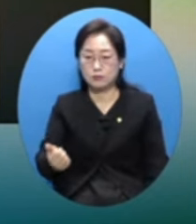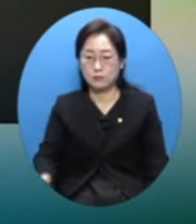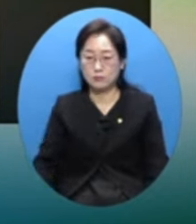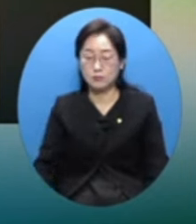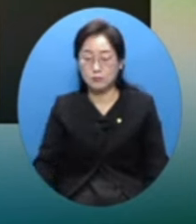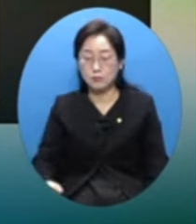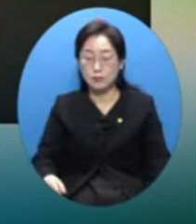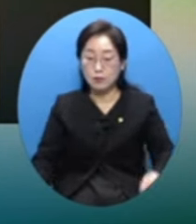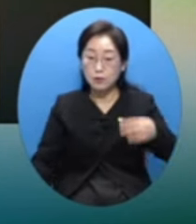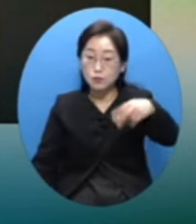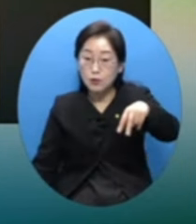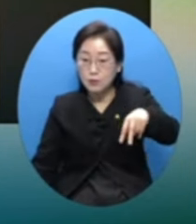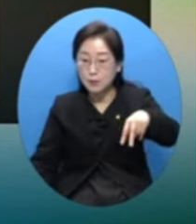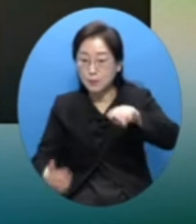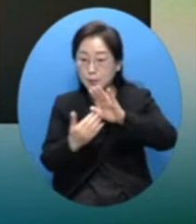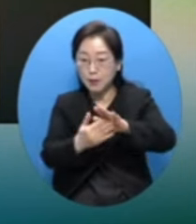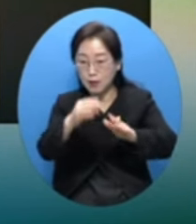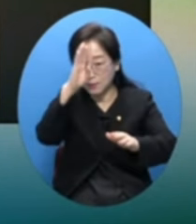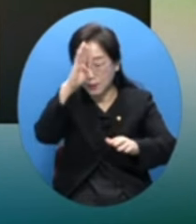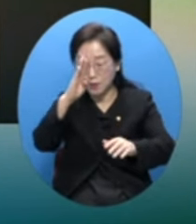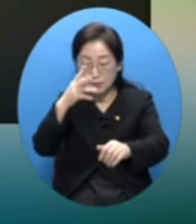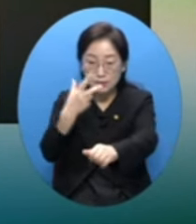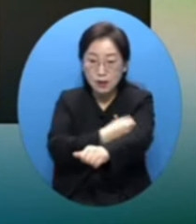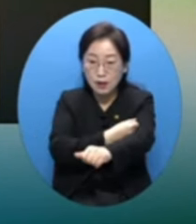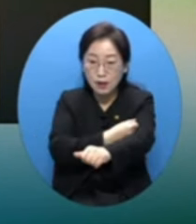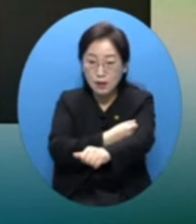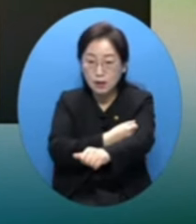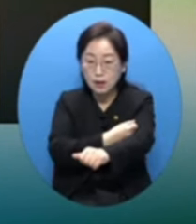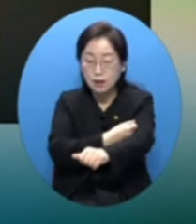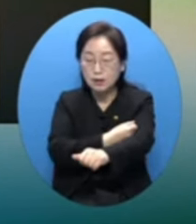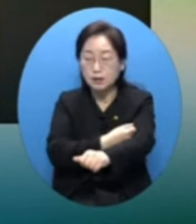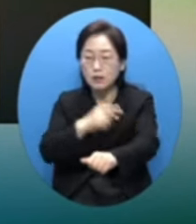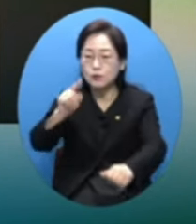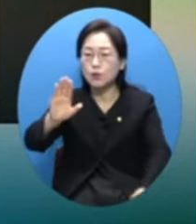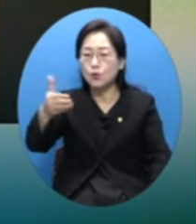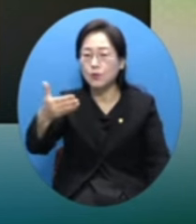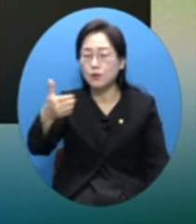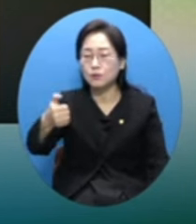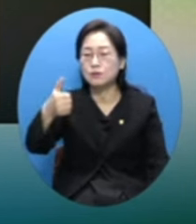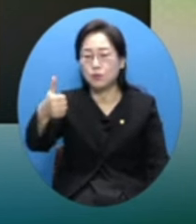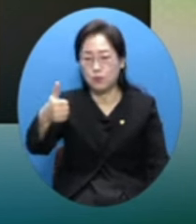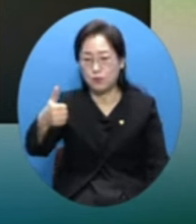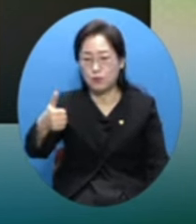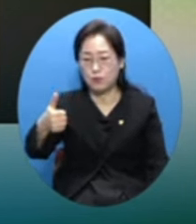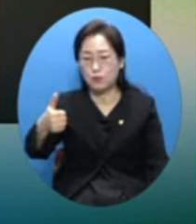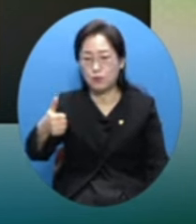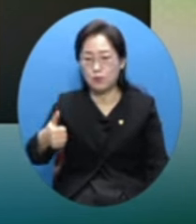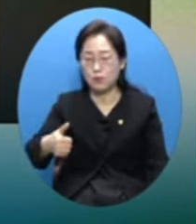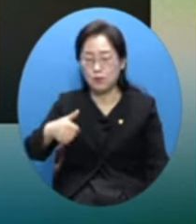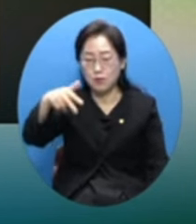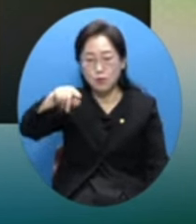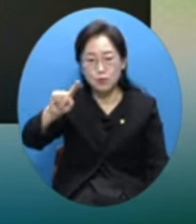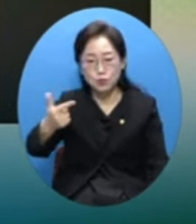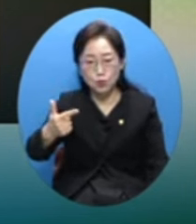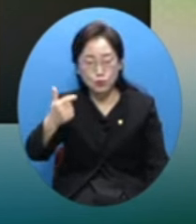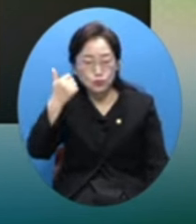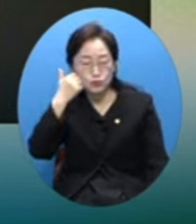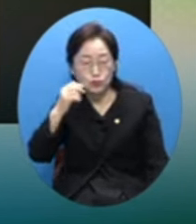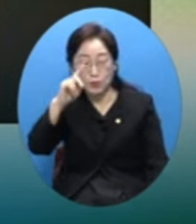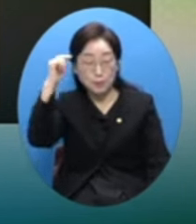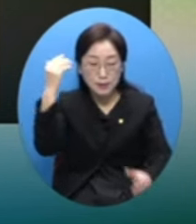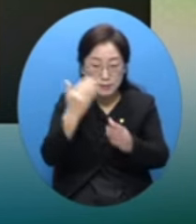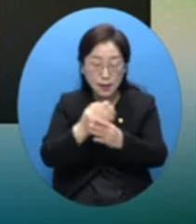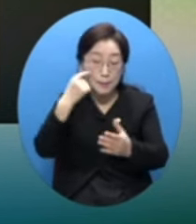수마의 백신은 그로부터 3년 후에 1955년 조스 쇼크 박사 소크 박사에서